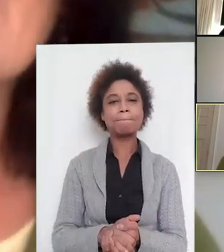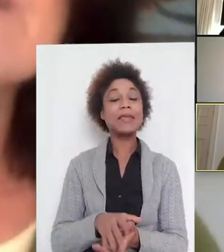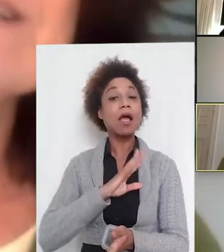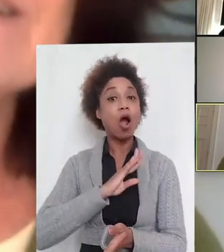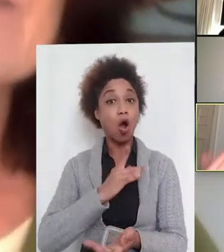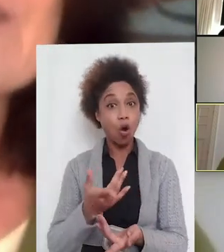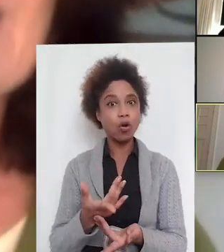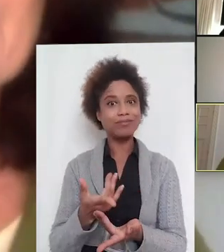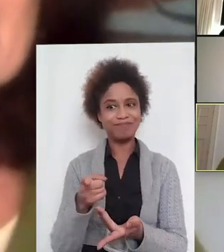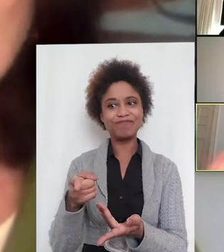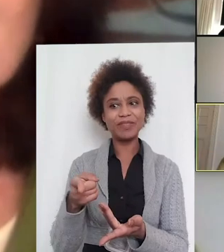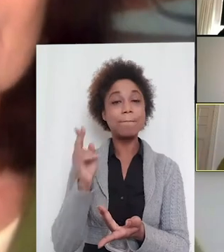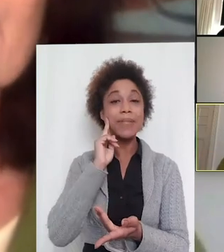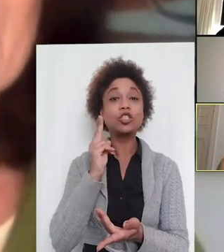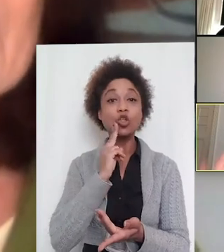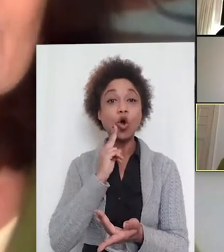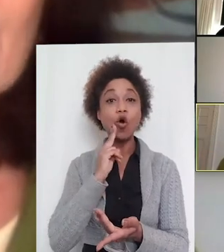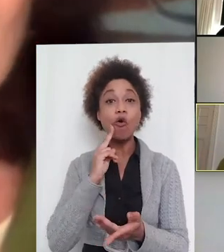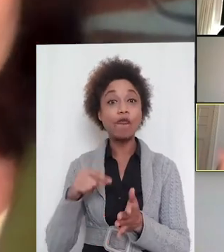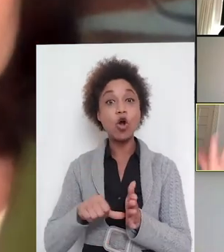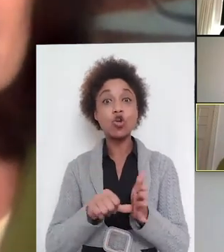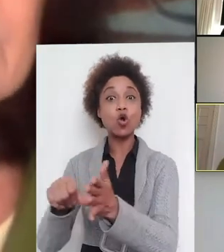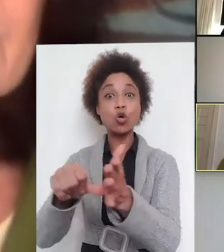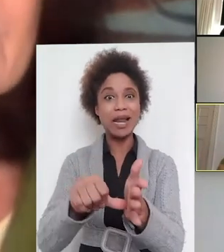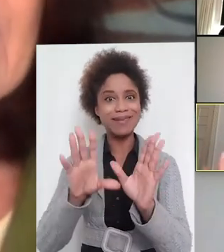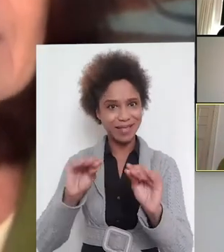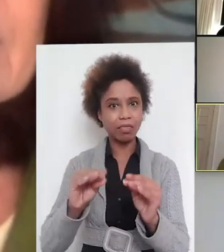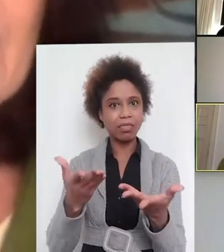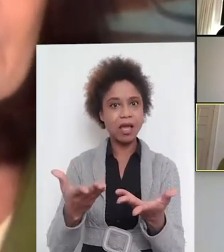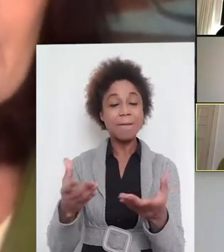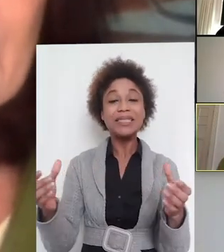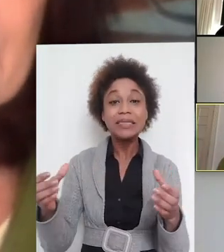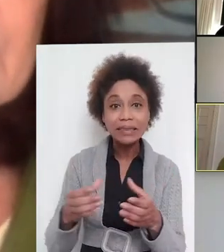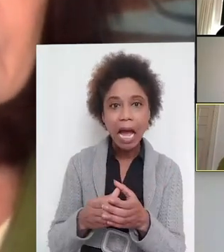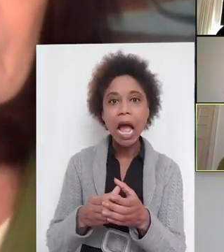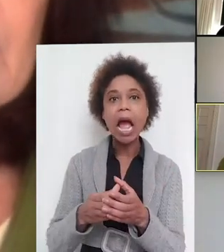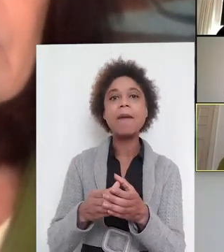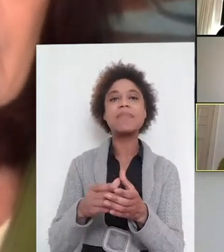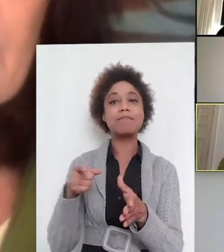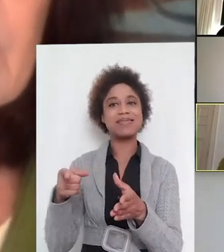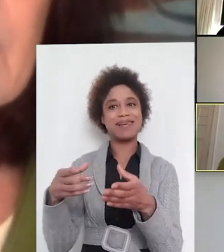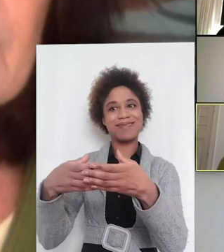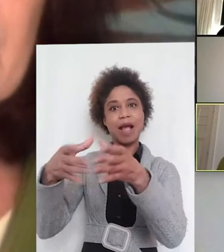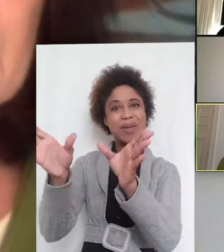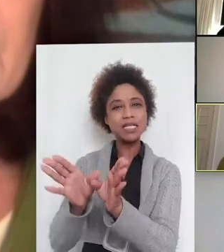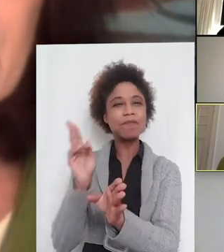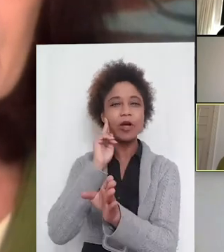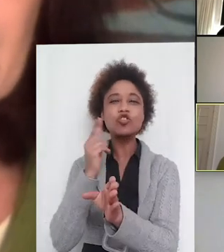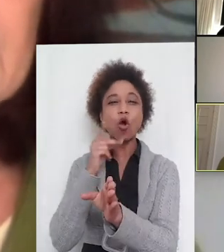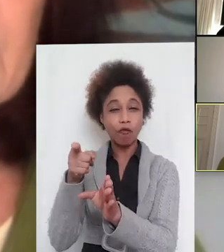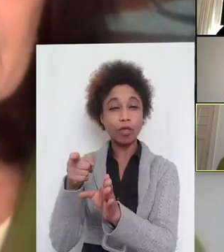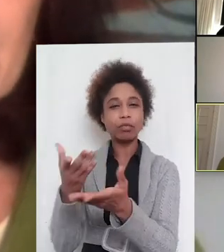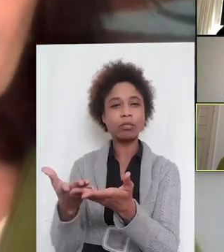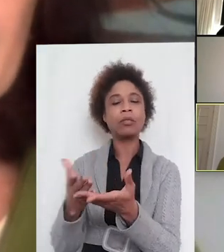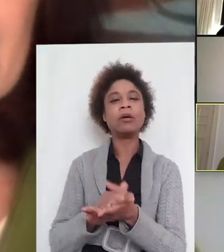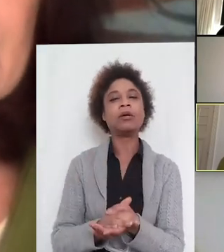Ook al is dat gedaan met dove rondleiders of is het gedaan in samenspraak met de gemeenschap. Mensen uit de